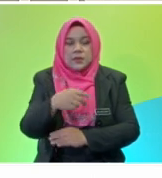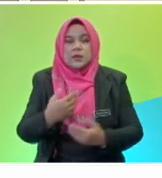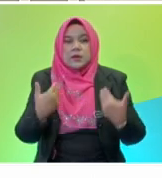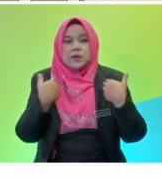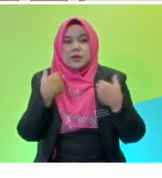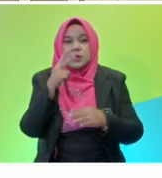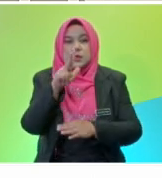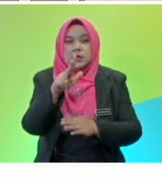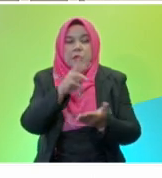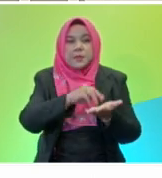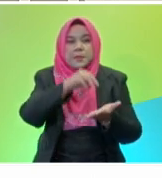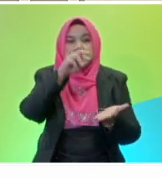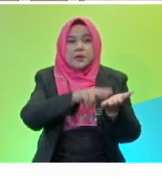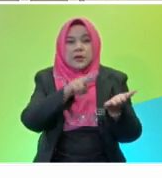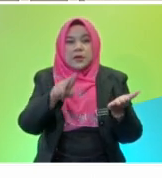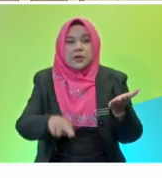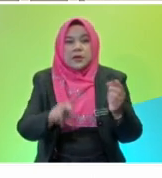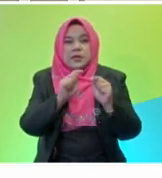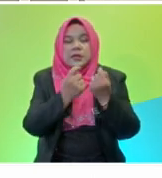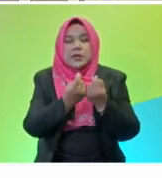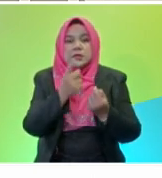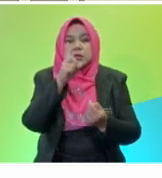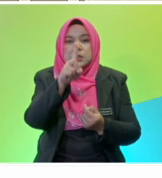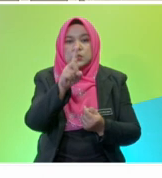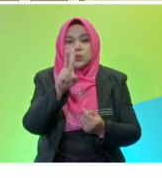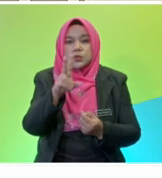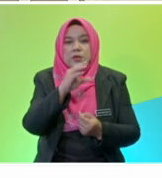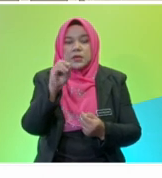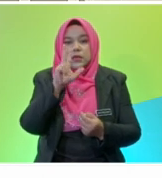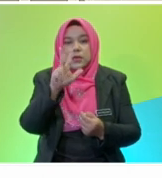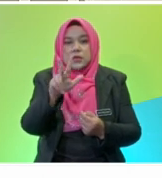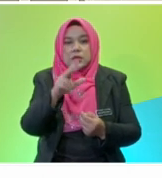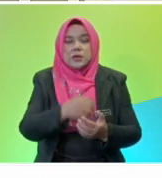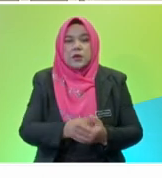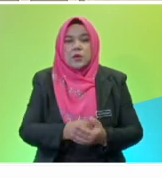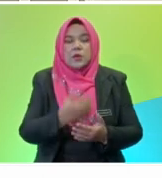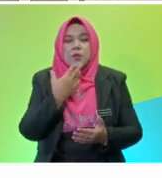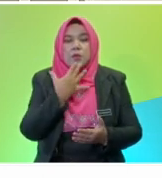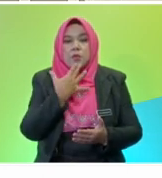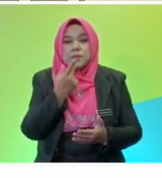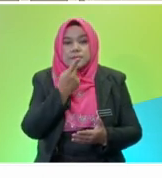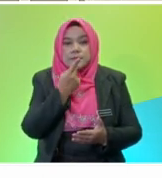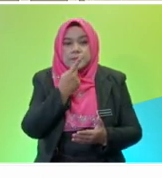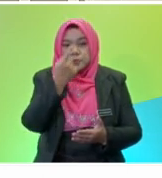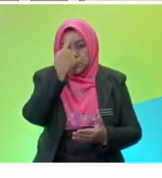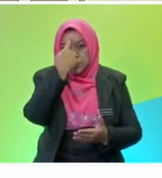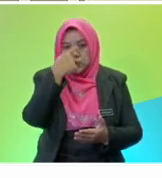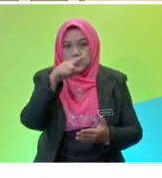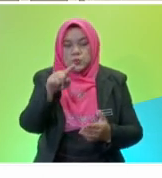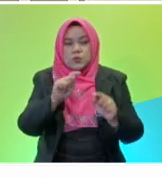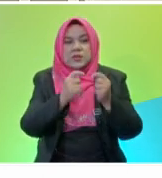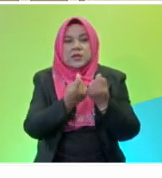ada mendengar rendah itu kata satu dua dan tiga manakala yang berwarna pink tuh untuk tingkatan